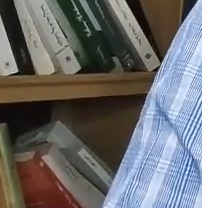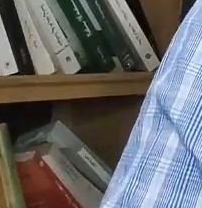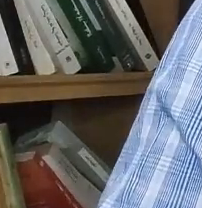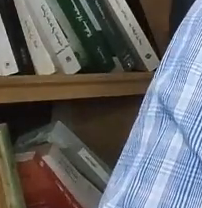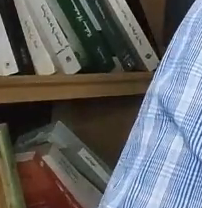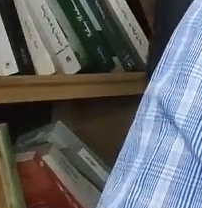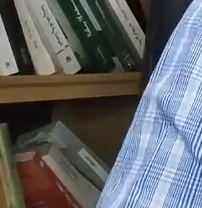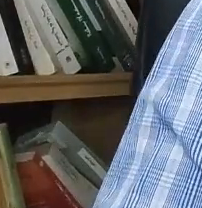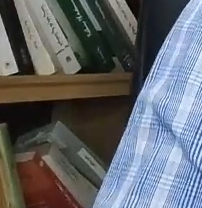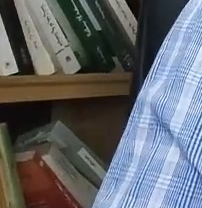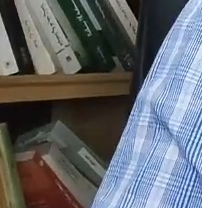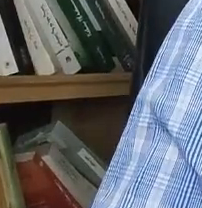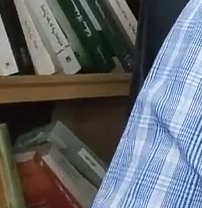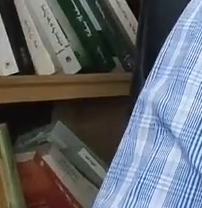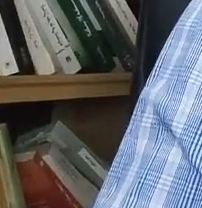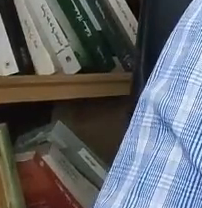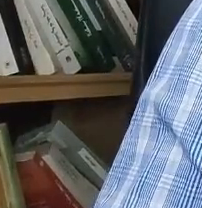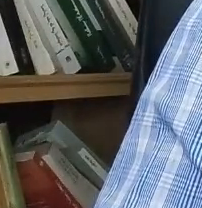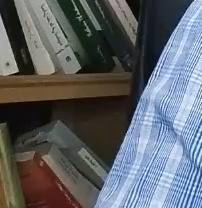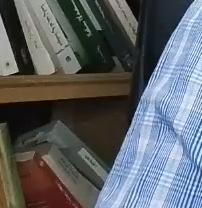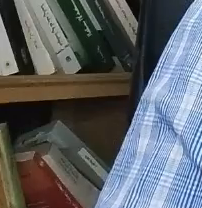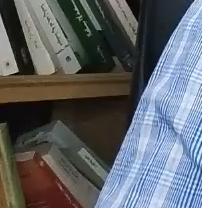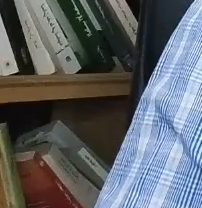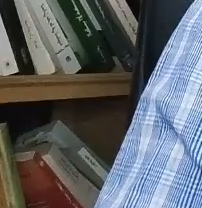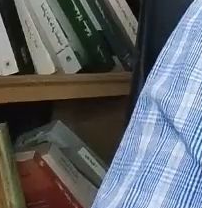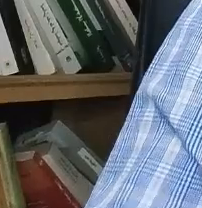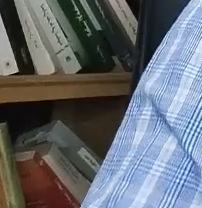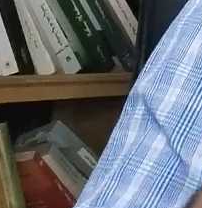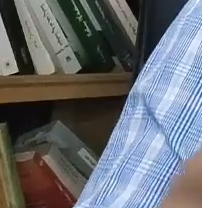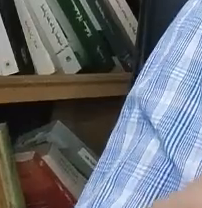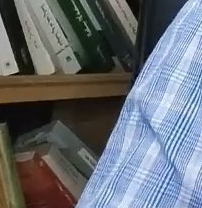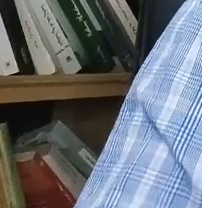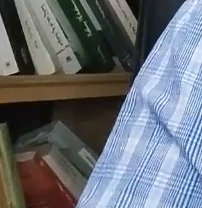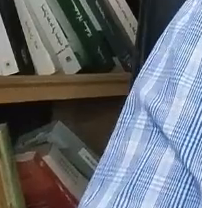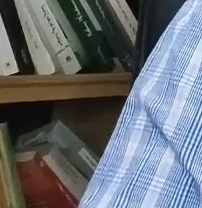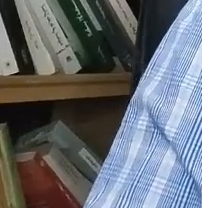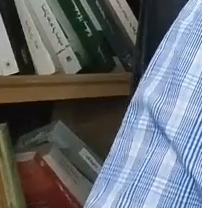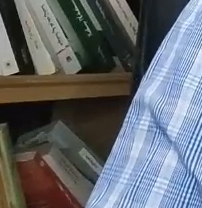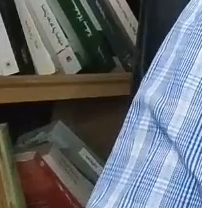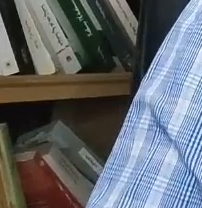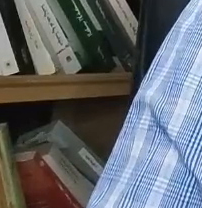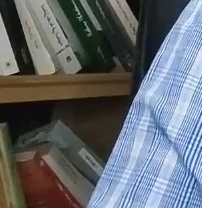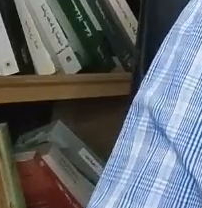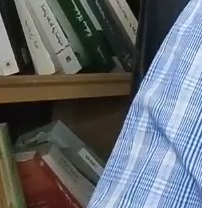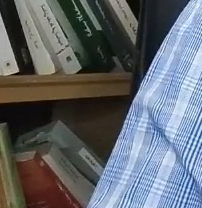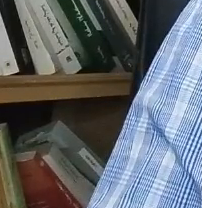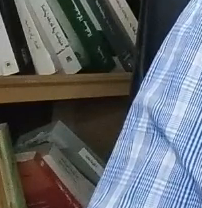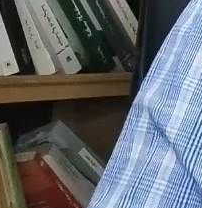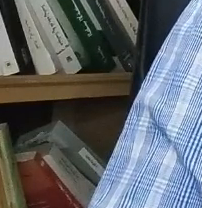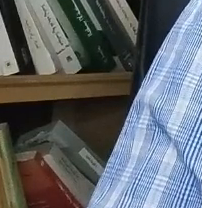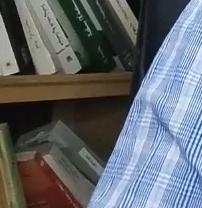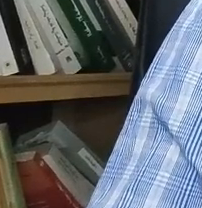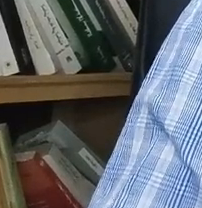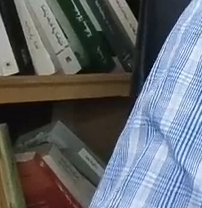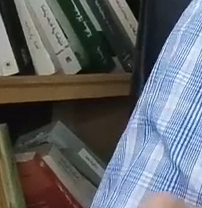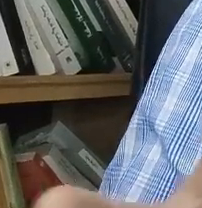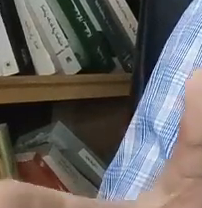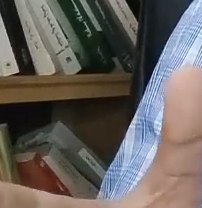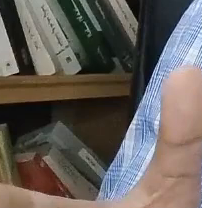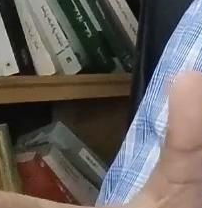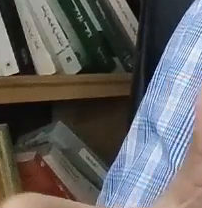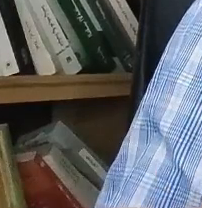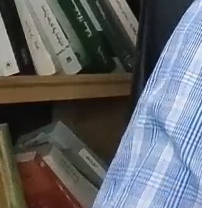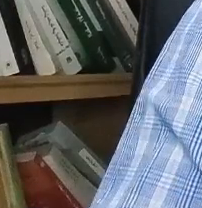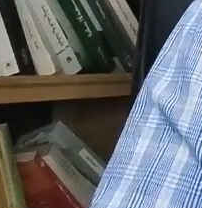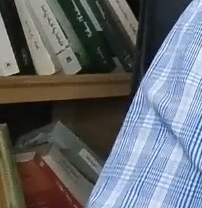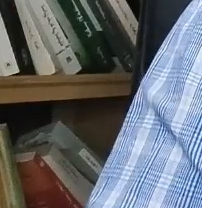الستينيات والسبعينيات في القرن الماضي وما نعيشه اليوم. عبر آخرون